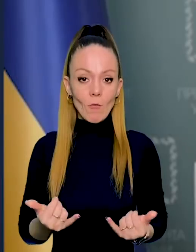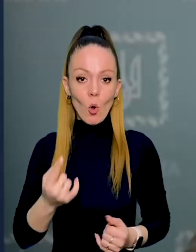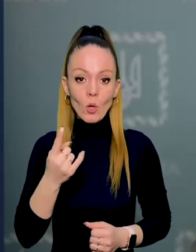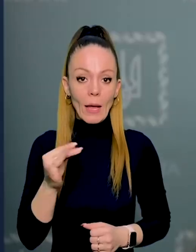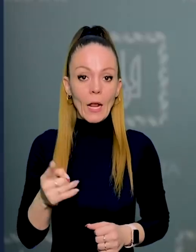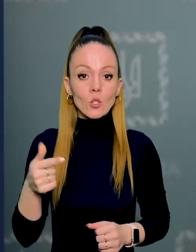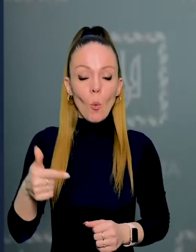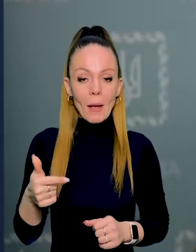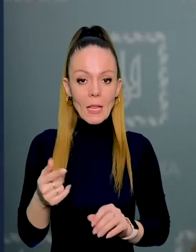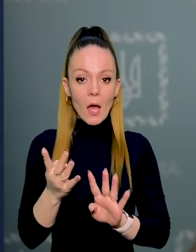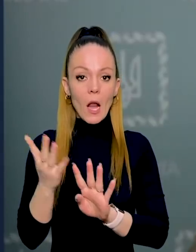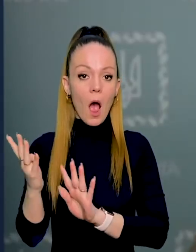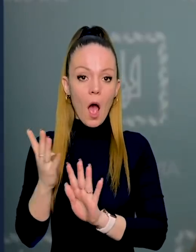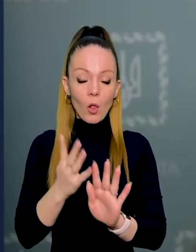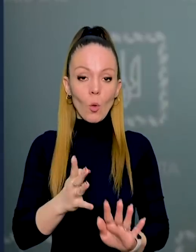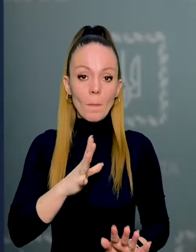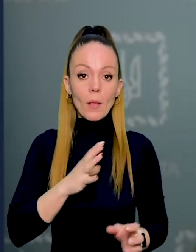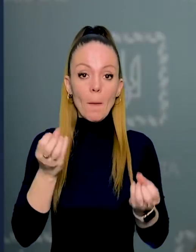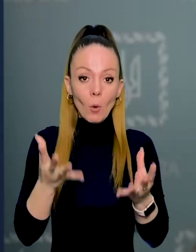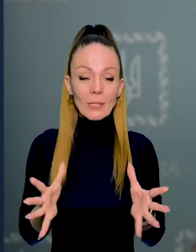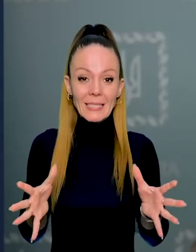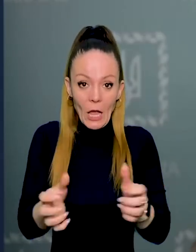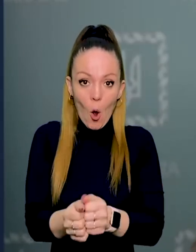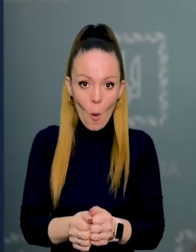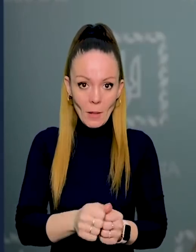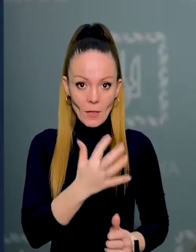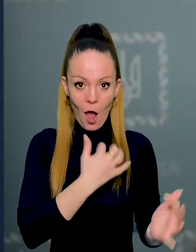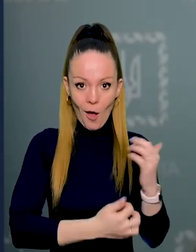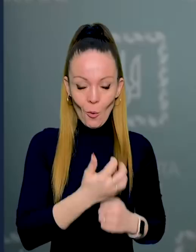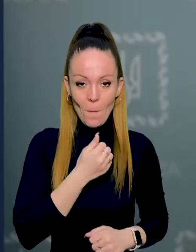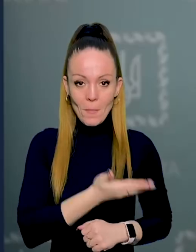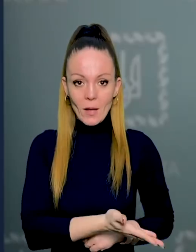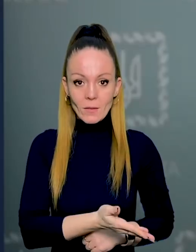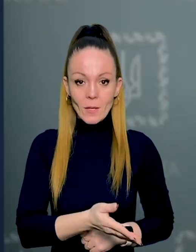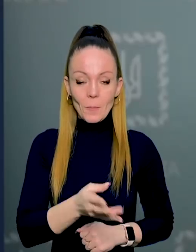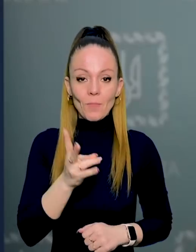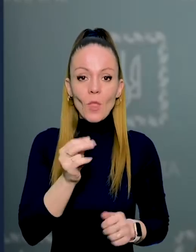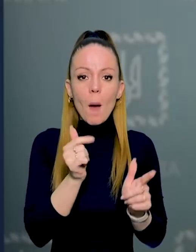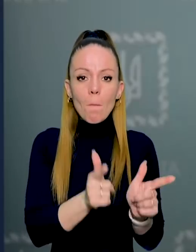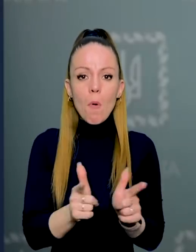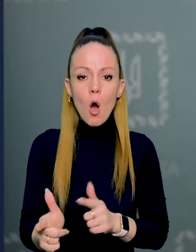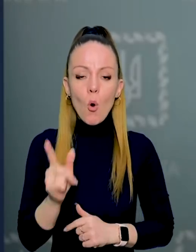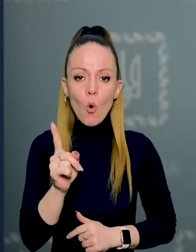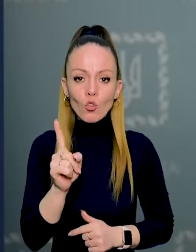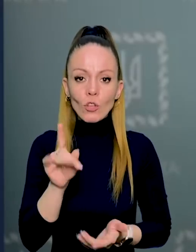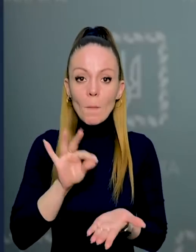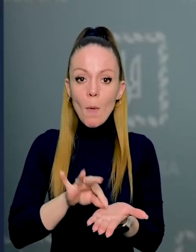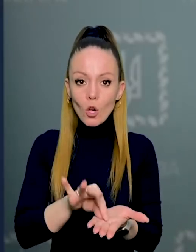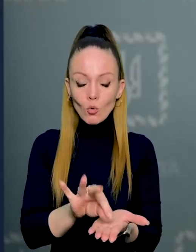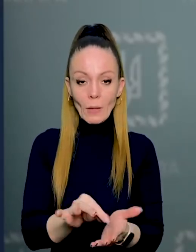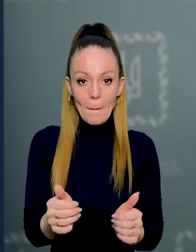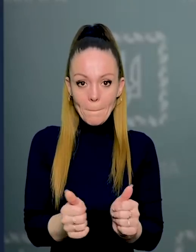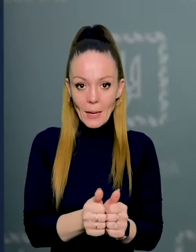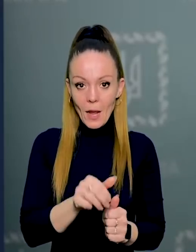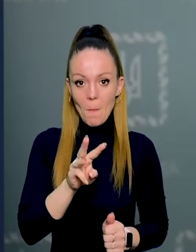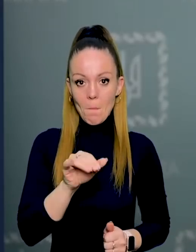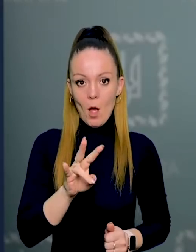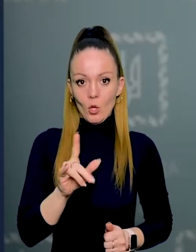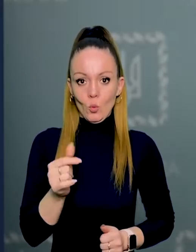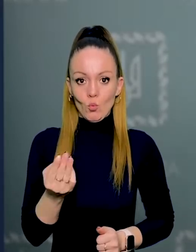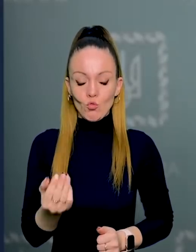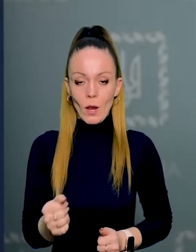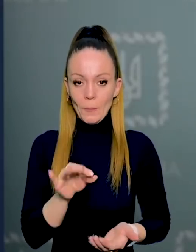терором. Сьогодні одна з гуманітарних колон була просто захоплена окупантами. На погодженому маршруті, до речі,